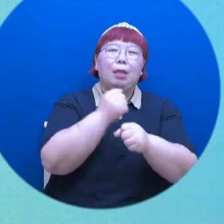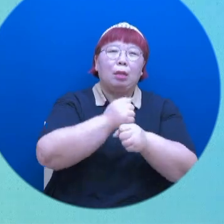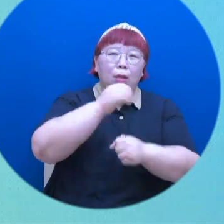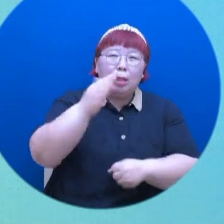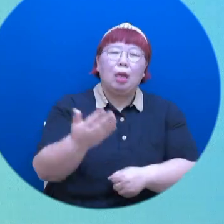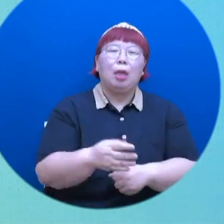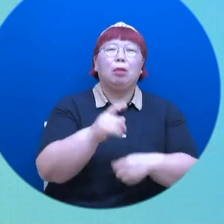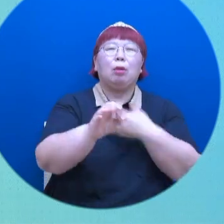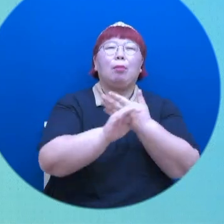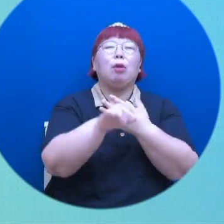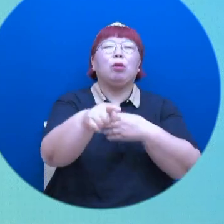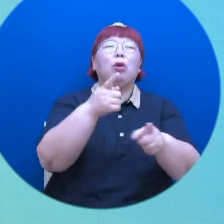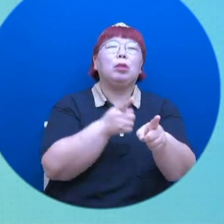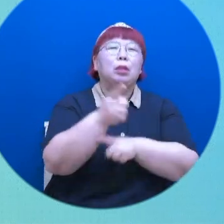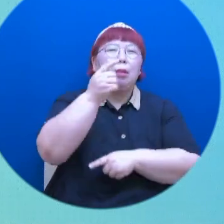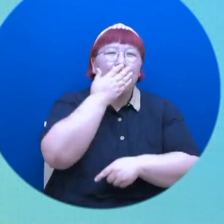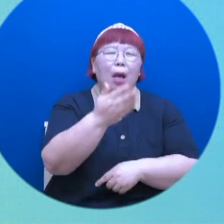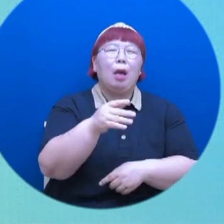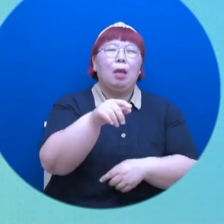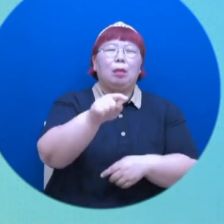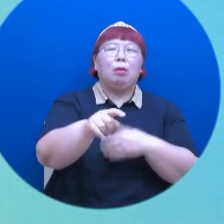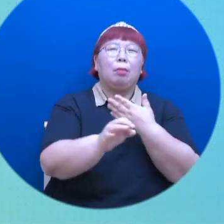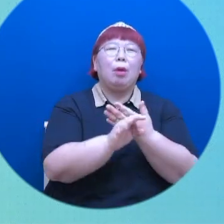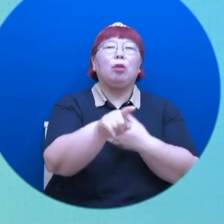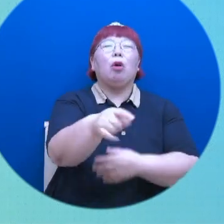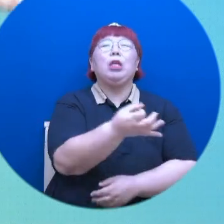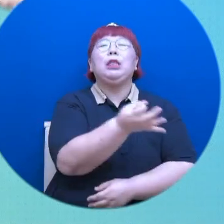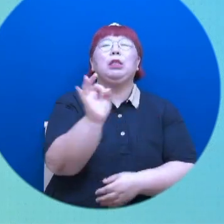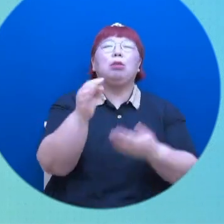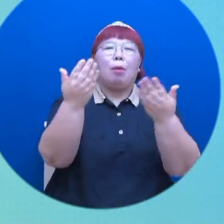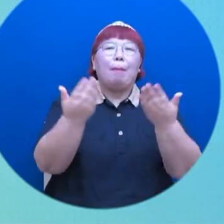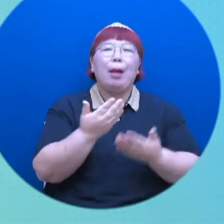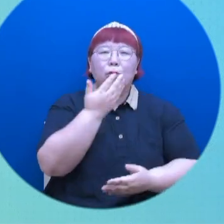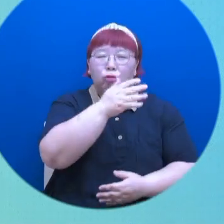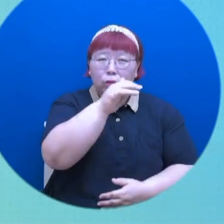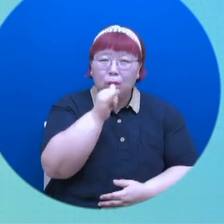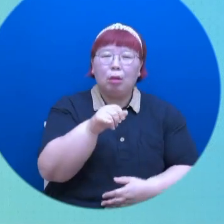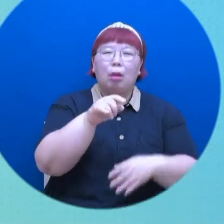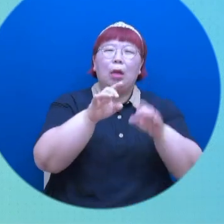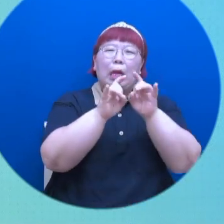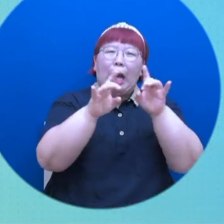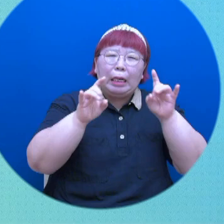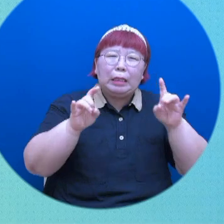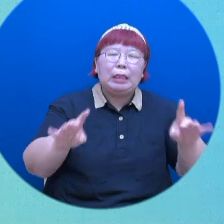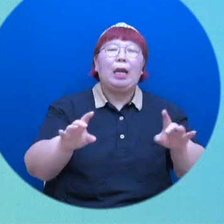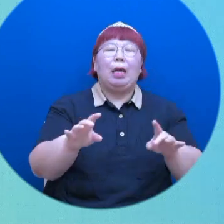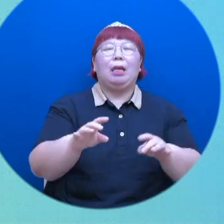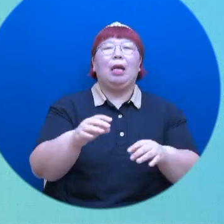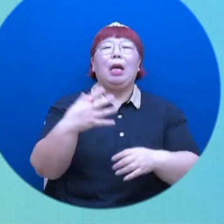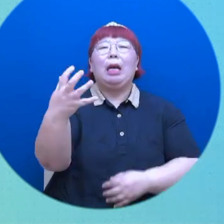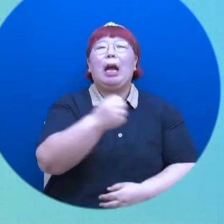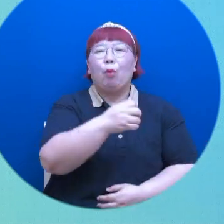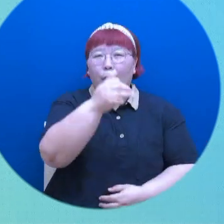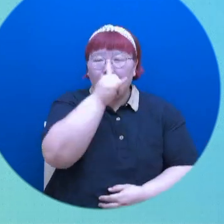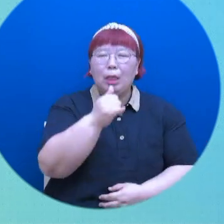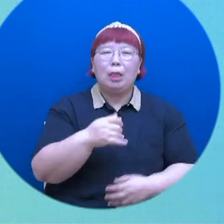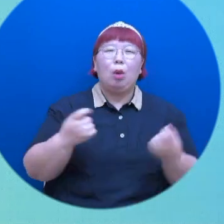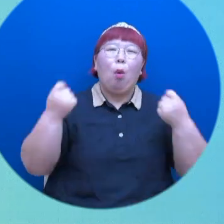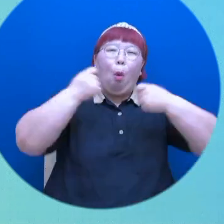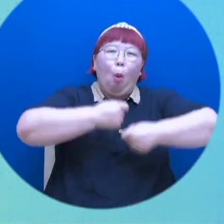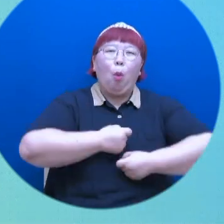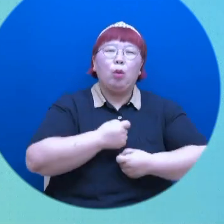너는 승리할 수 있고, 그래야 인정받을 수 있어. 각자가 입었던 갑옷을 우리에게 들이대며